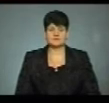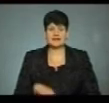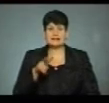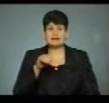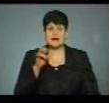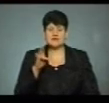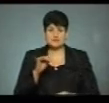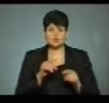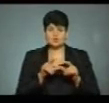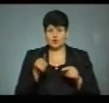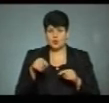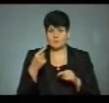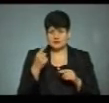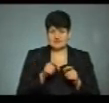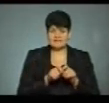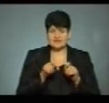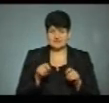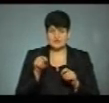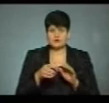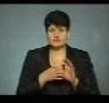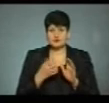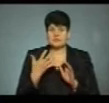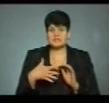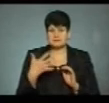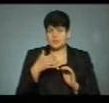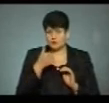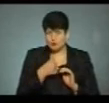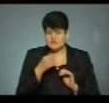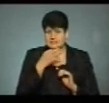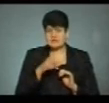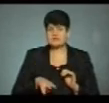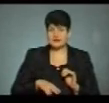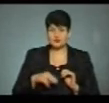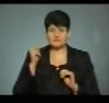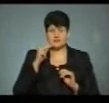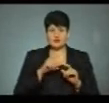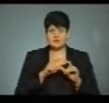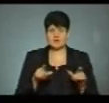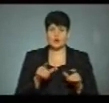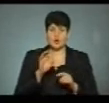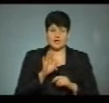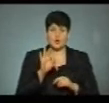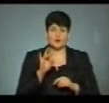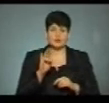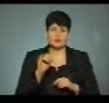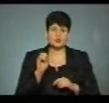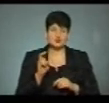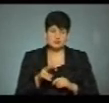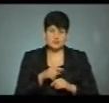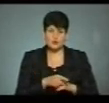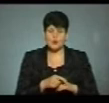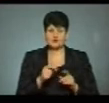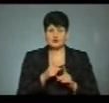Лановецьку школу номер 1 відкрили в 1955 році, розповів директор навчального закладу Олег Онищук. За його словами,